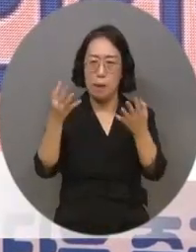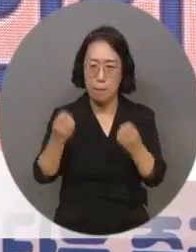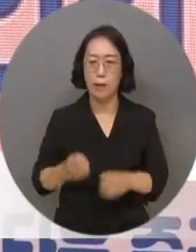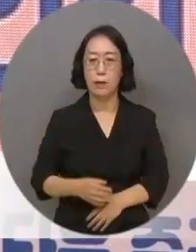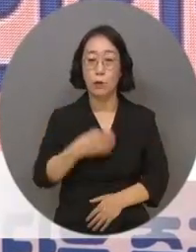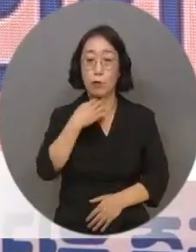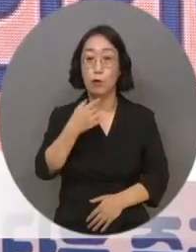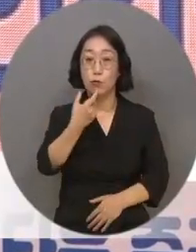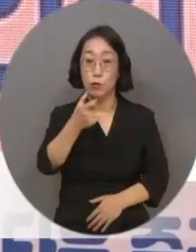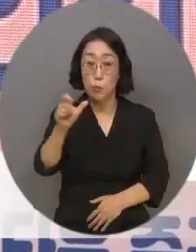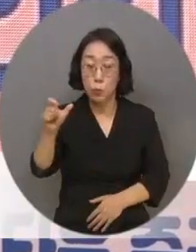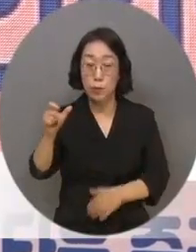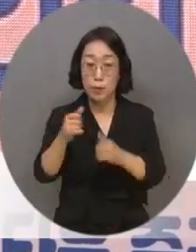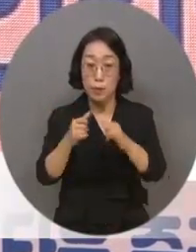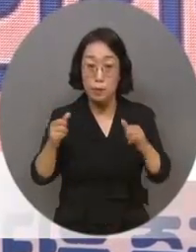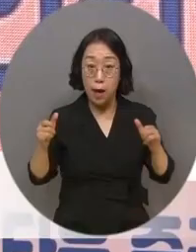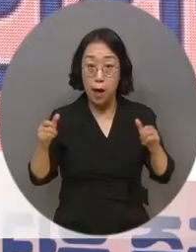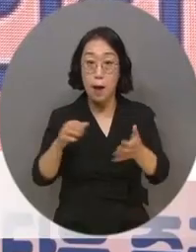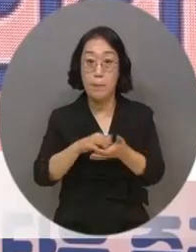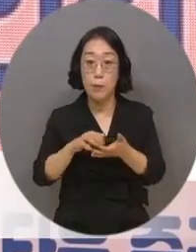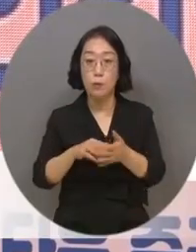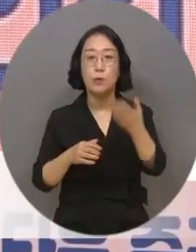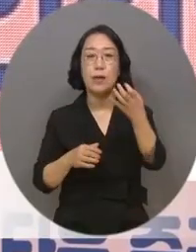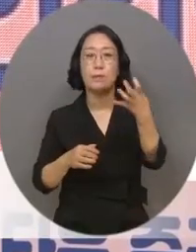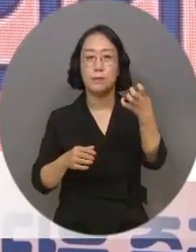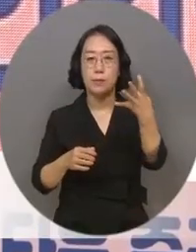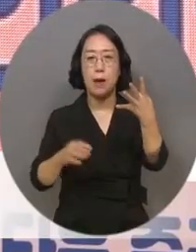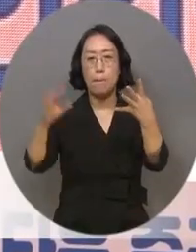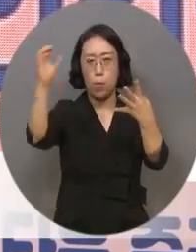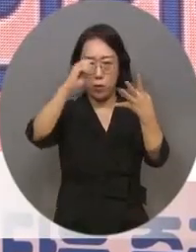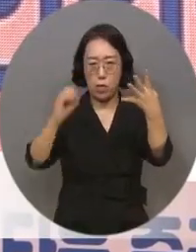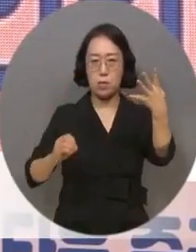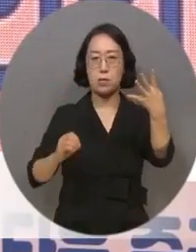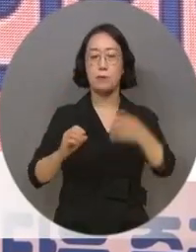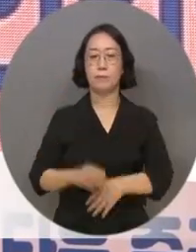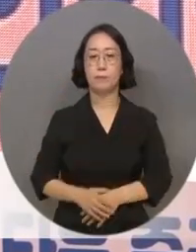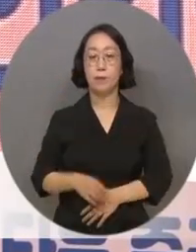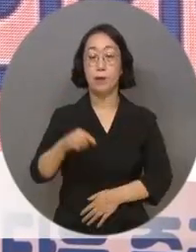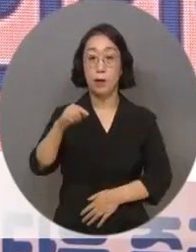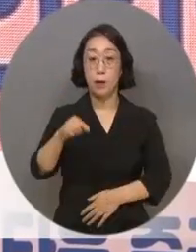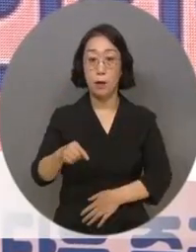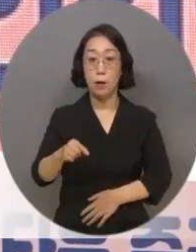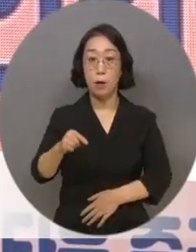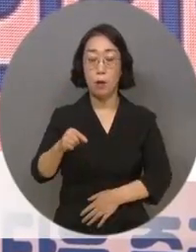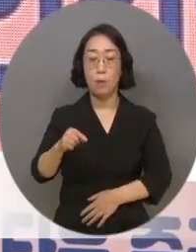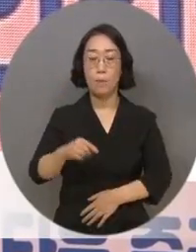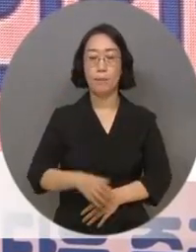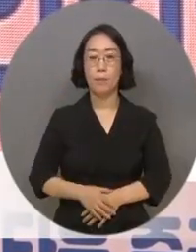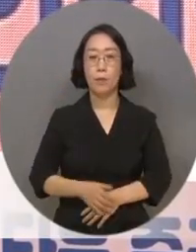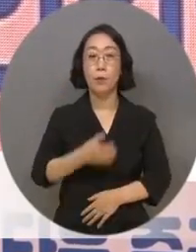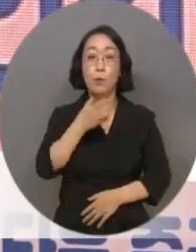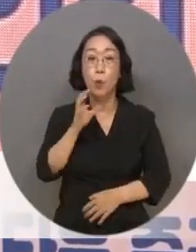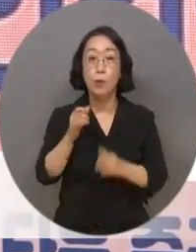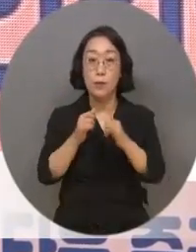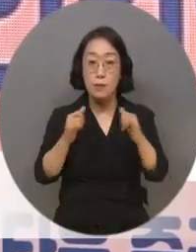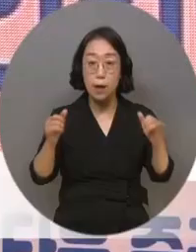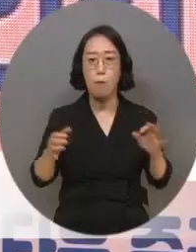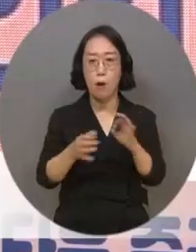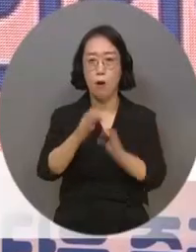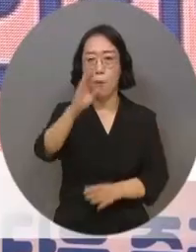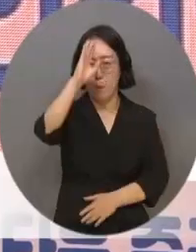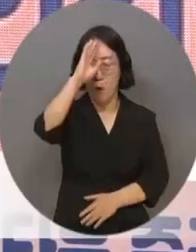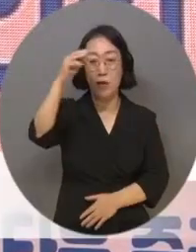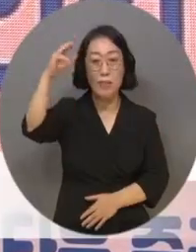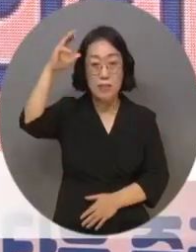65세 이상 인구가 무려 44% 이렇게 내다보니 노인성 질환인